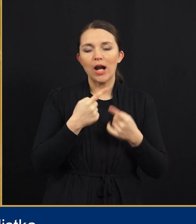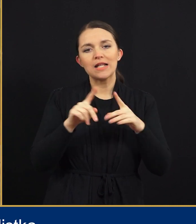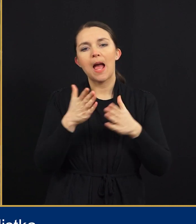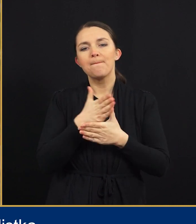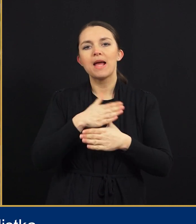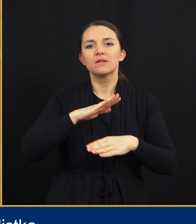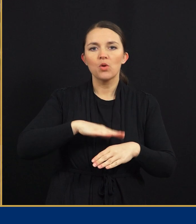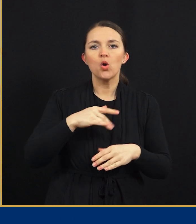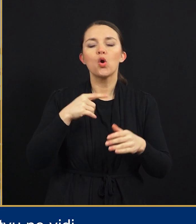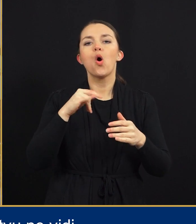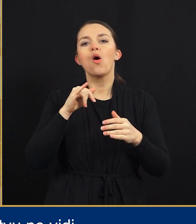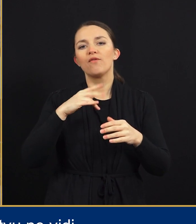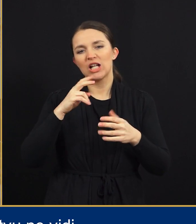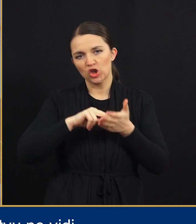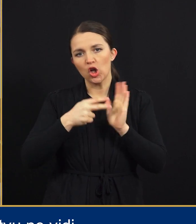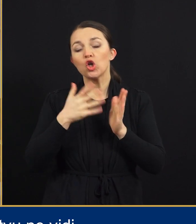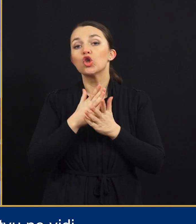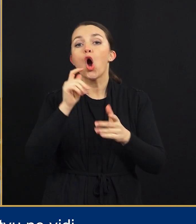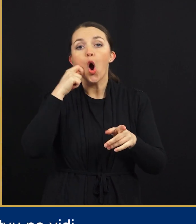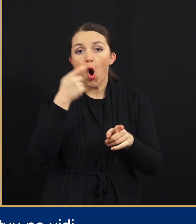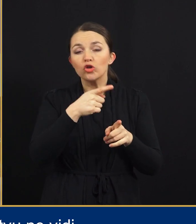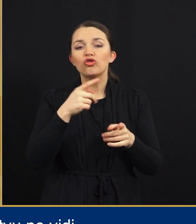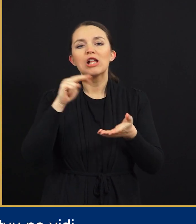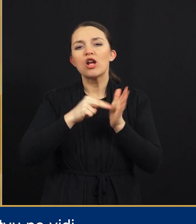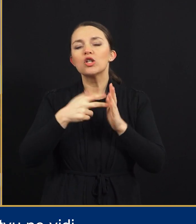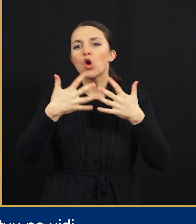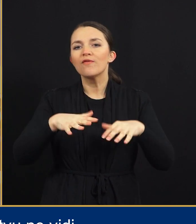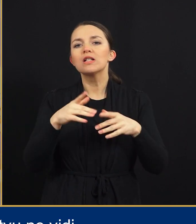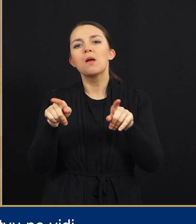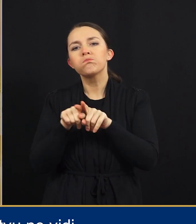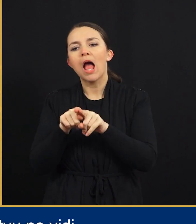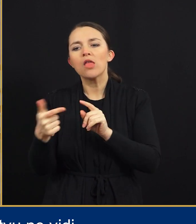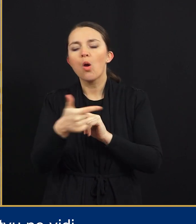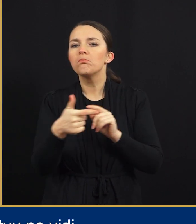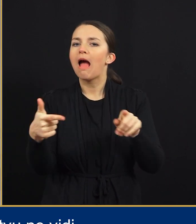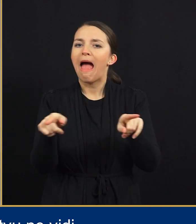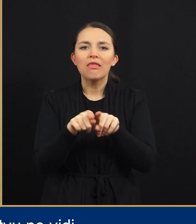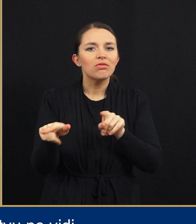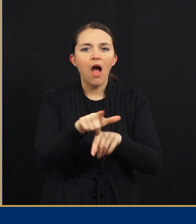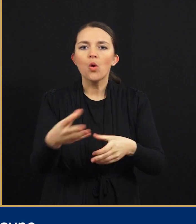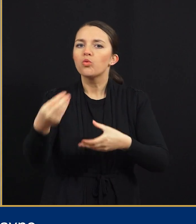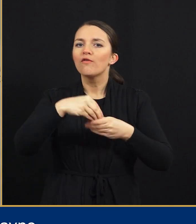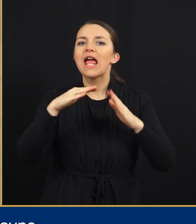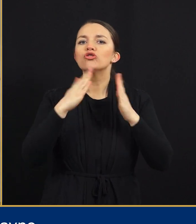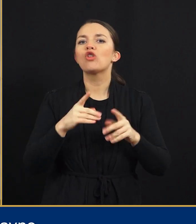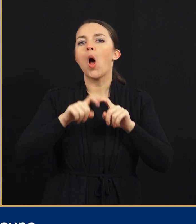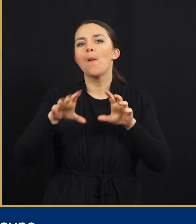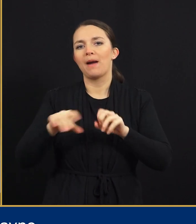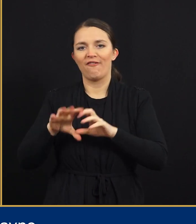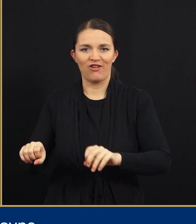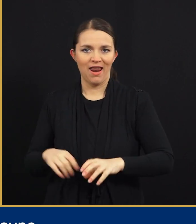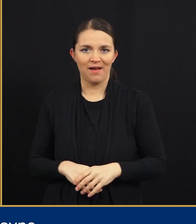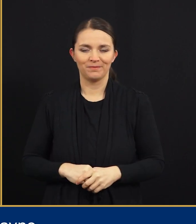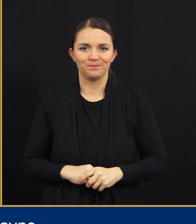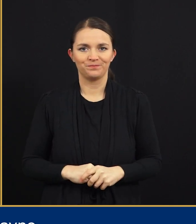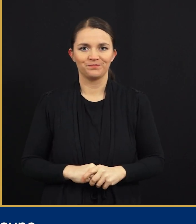nuklearki Krško. Razlik med spoloma v inženirstvu ne vidi, saj jo je že oče, inženir strojništva, skupaj z bratom enakopravno